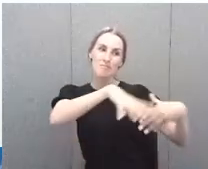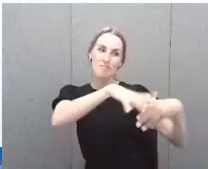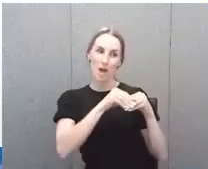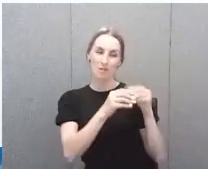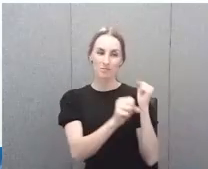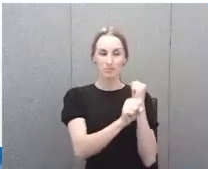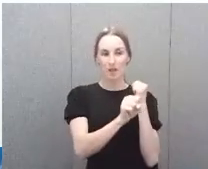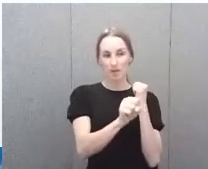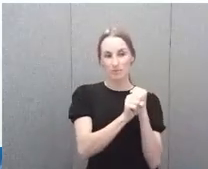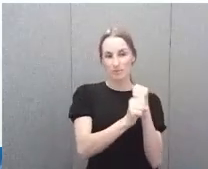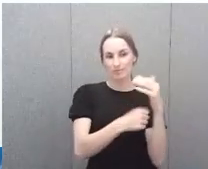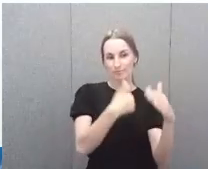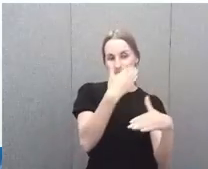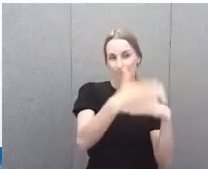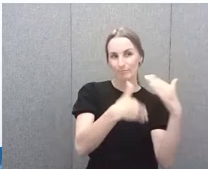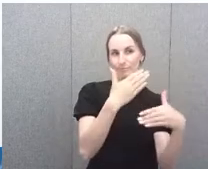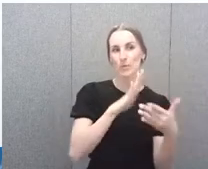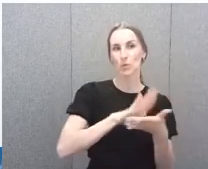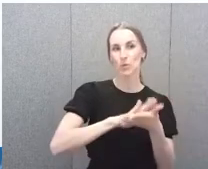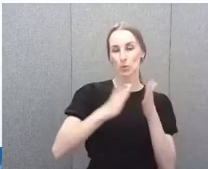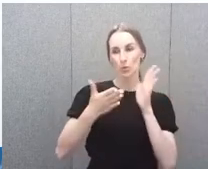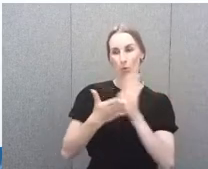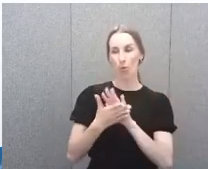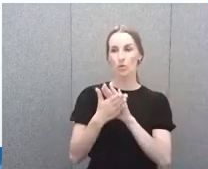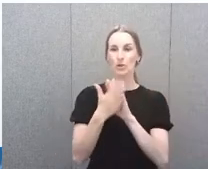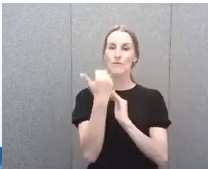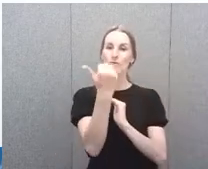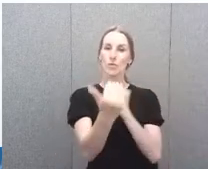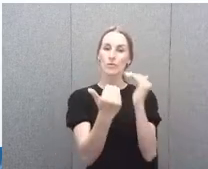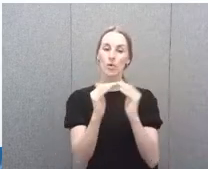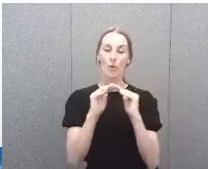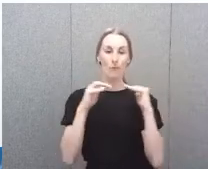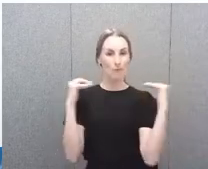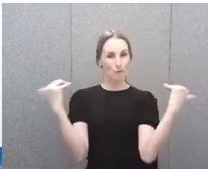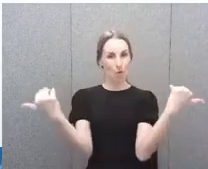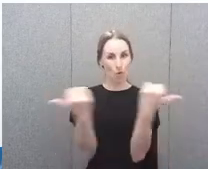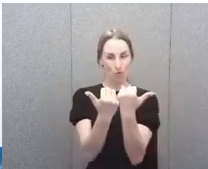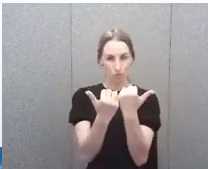с вами сотрудничать при подготовке этого форума.